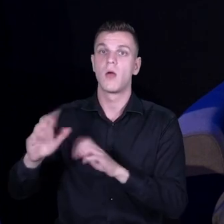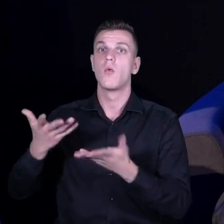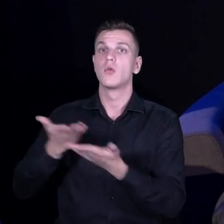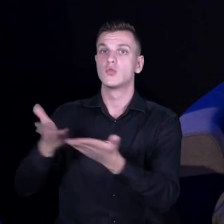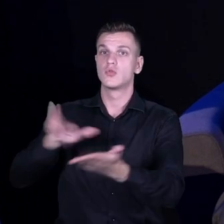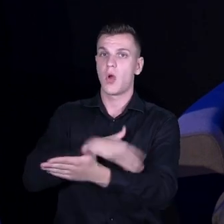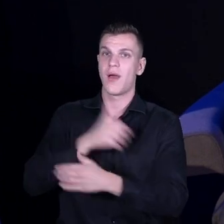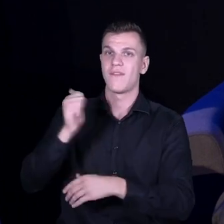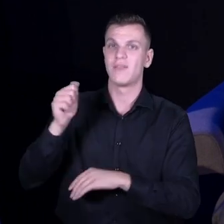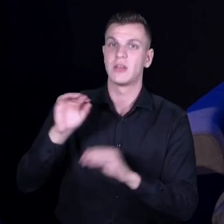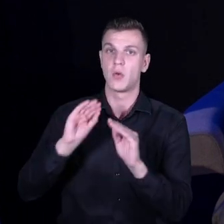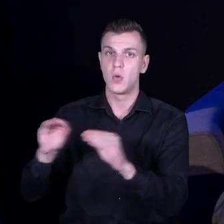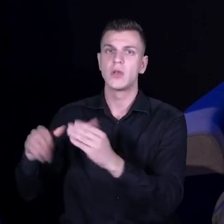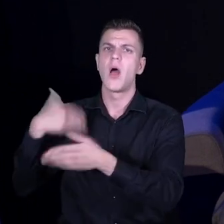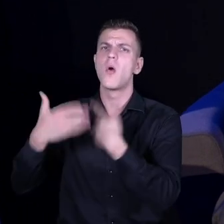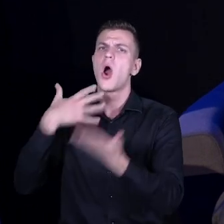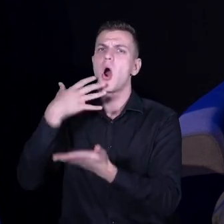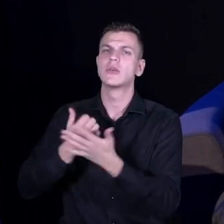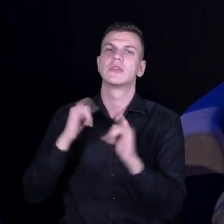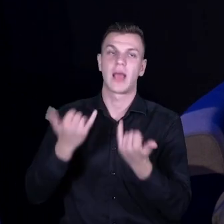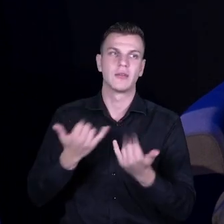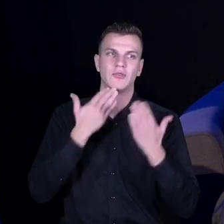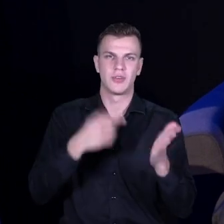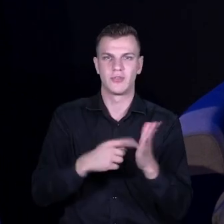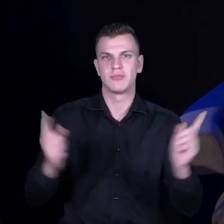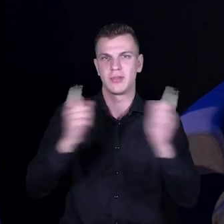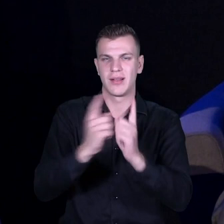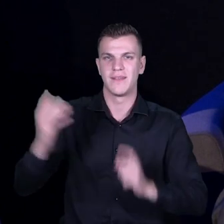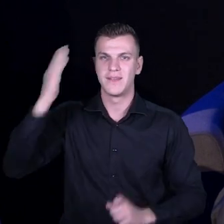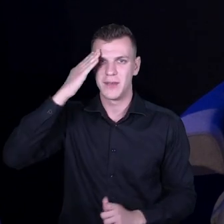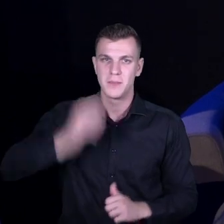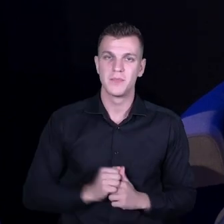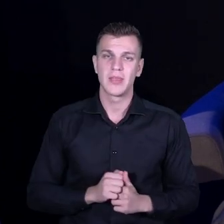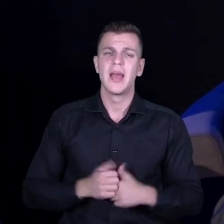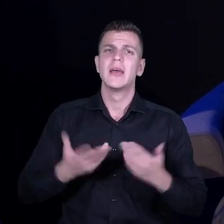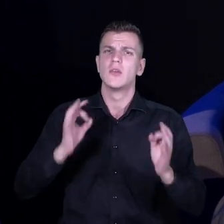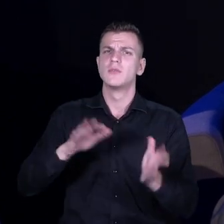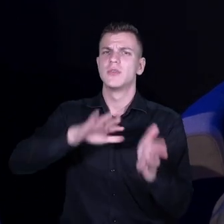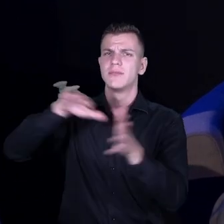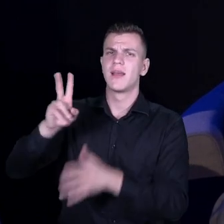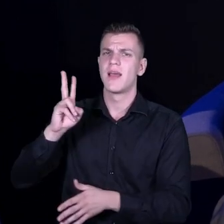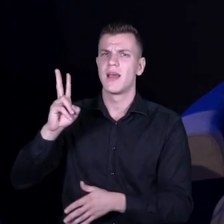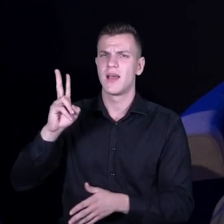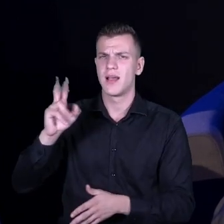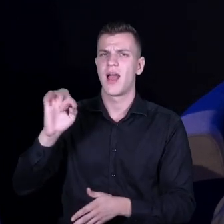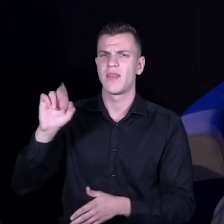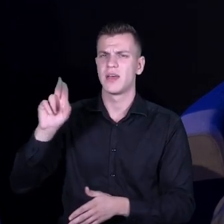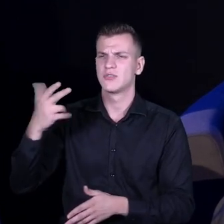szkole zdobywamy. I chciałbym wrócić do pani Katarzyny z takim pytaniem, jak biznes może właśnie wspierać tego typu